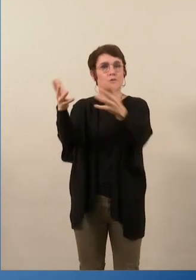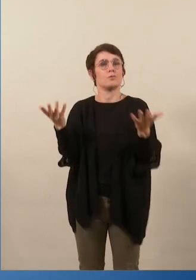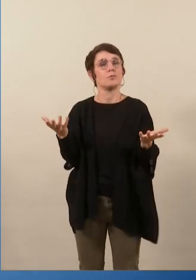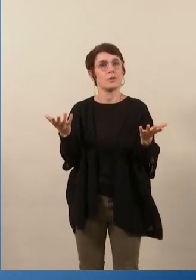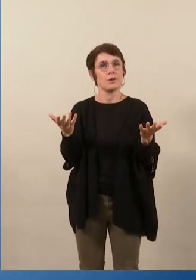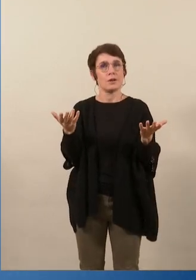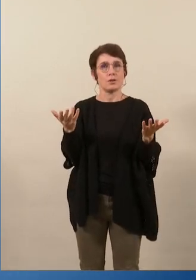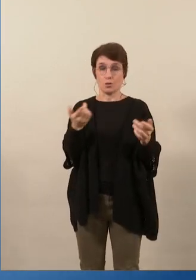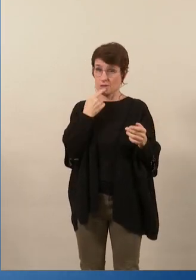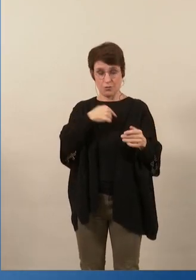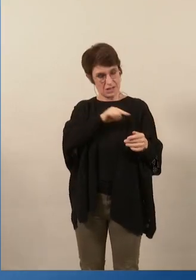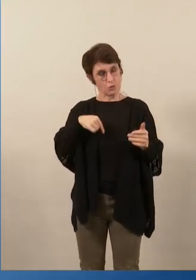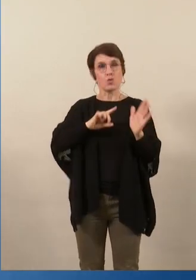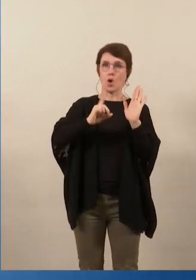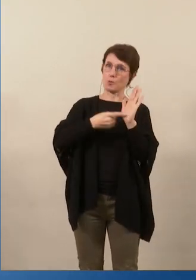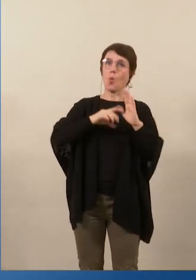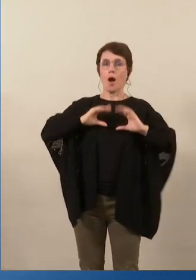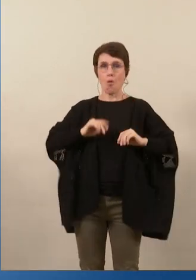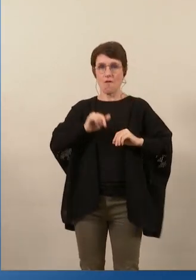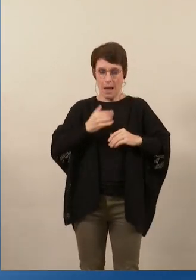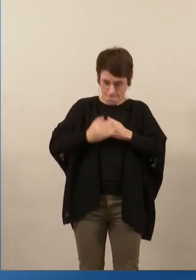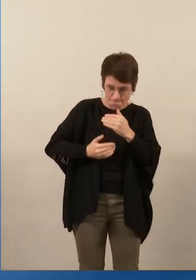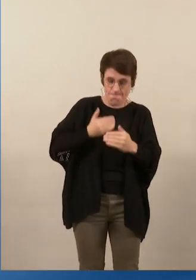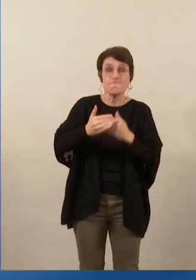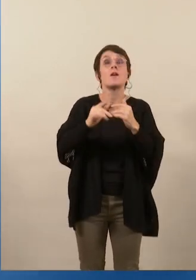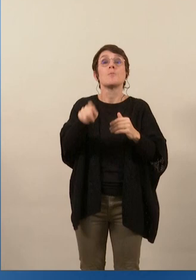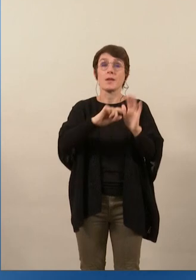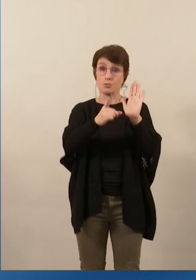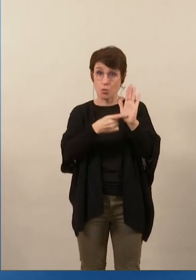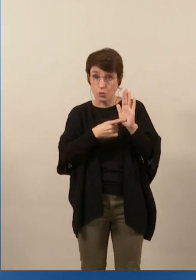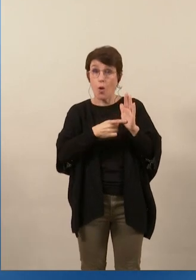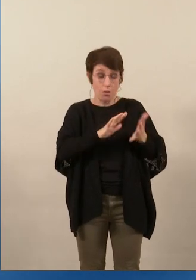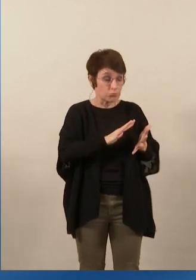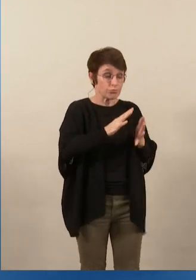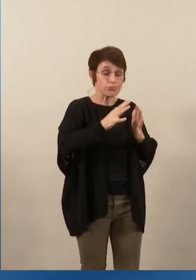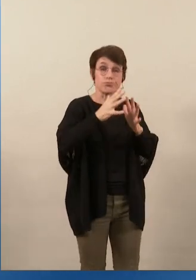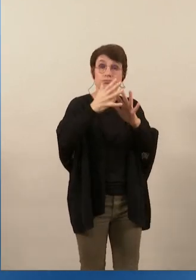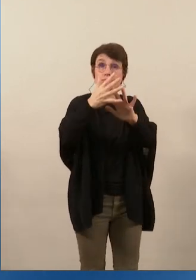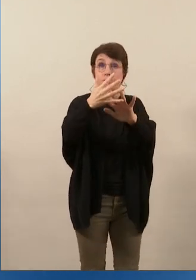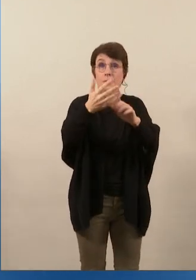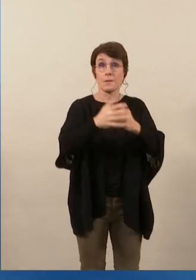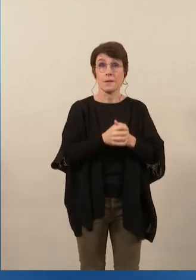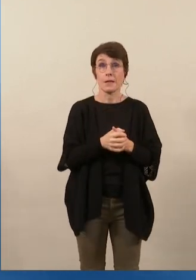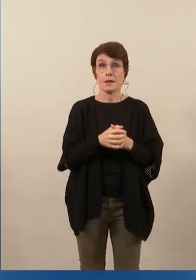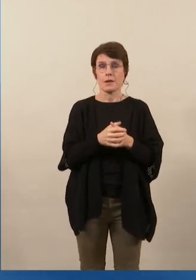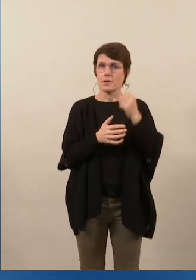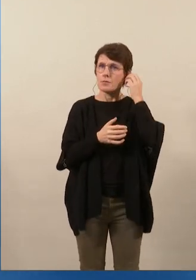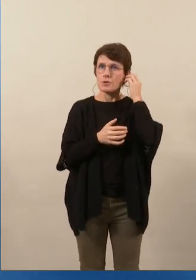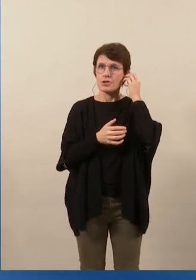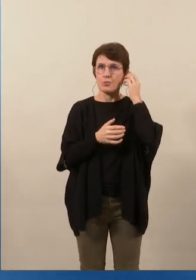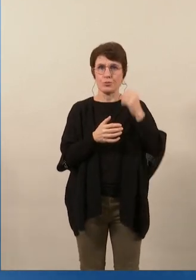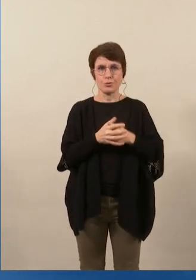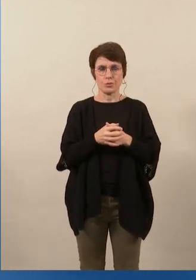que nous avançons ce droit il bouge il évolue au fil du temps c'est heureux parce que le contexte climatique